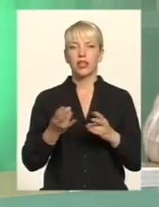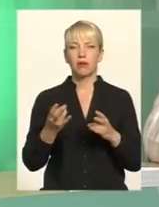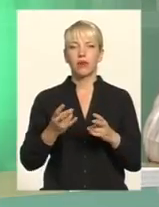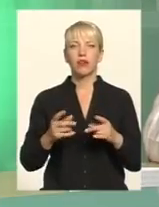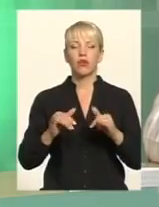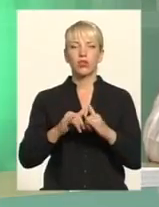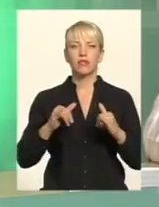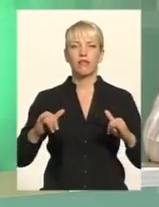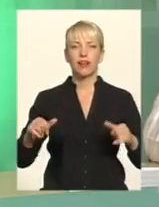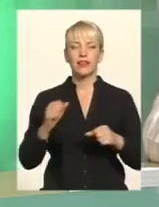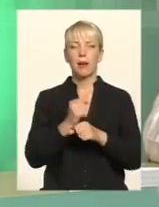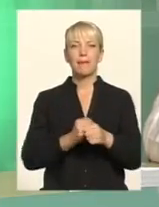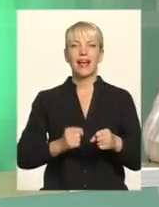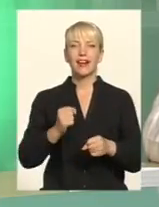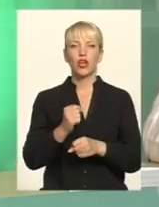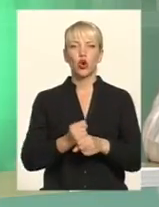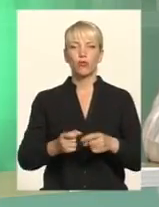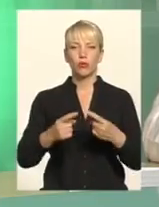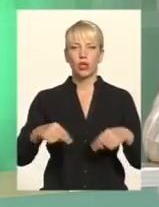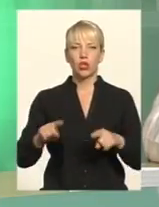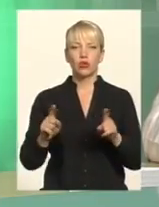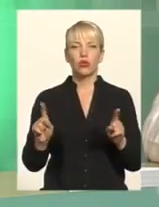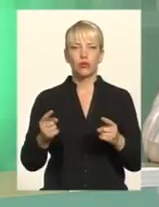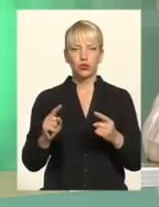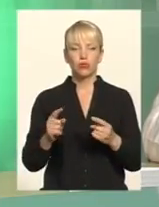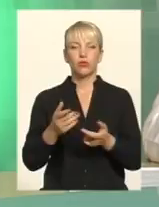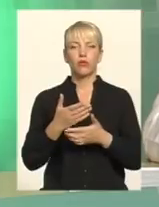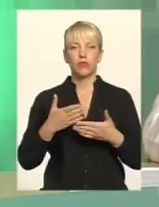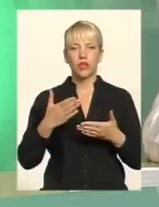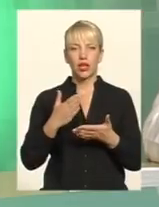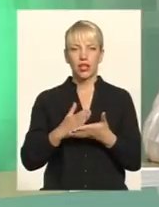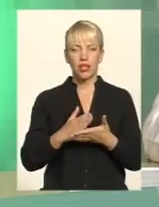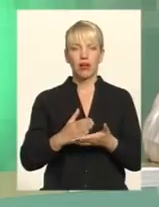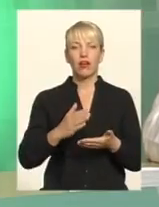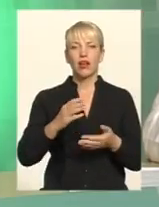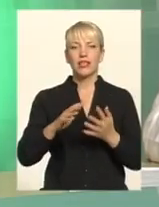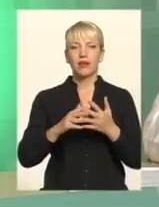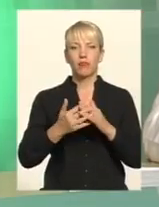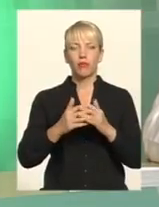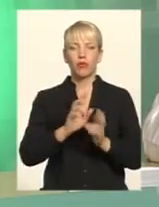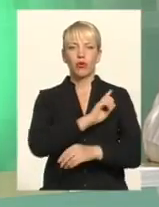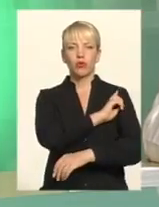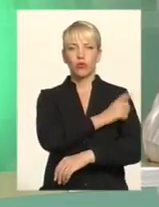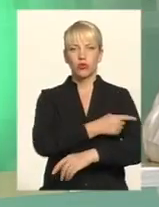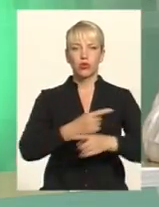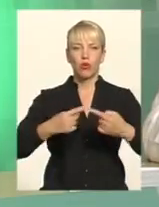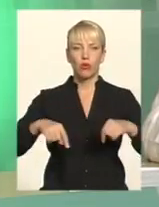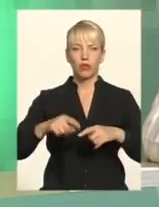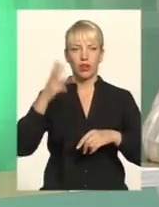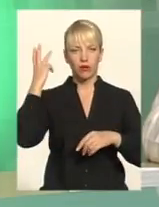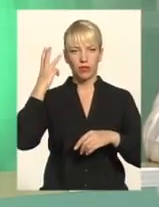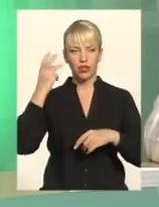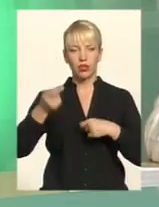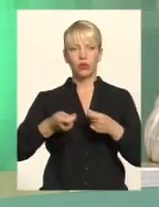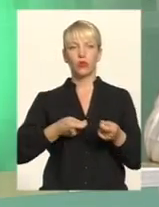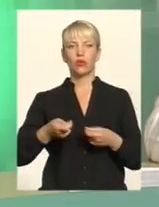переробну промисловість. Тому що, будучи аграрною потужною областю, Хмельниччина, на жаль, торгує в